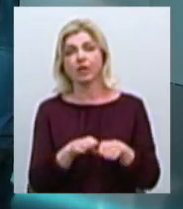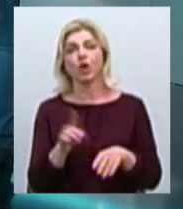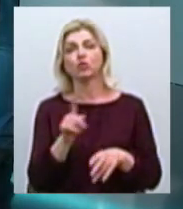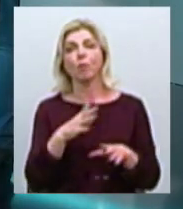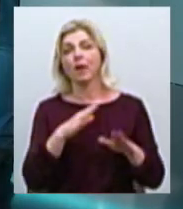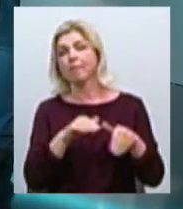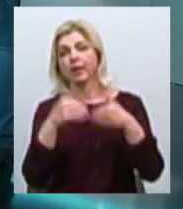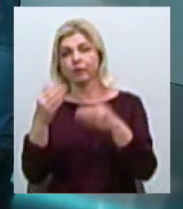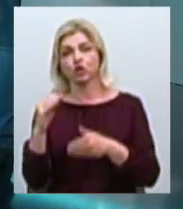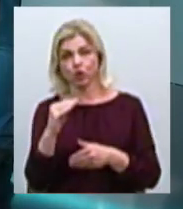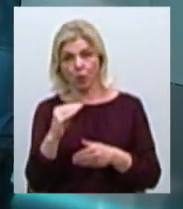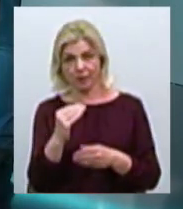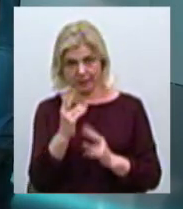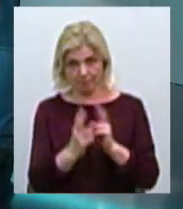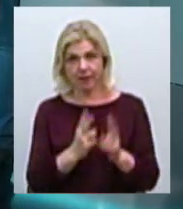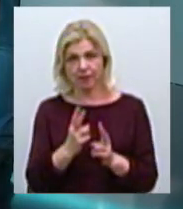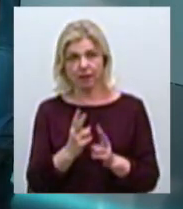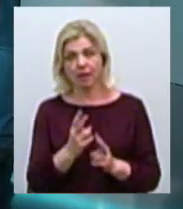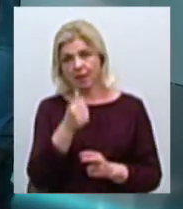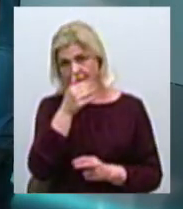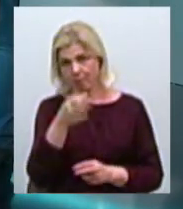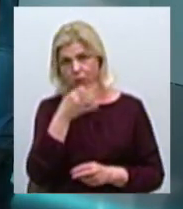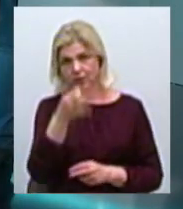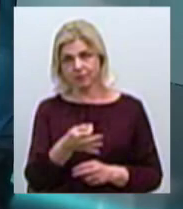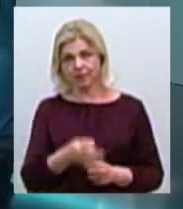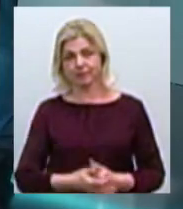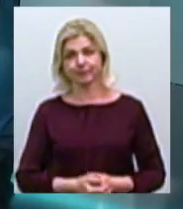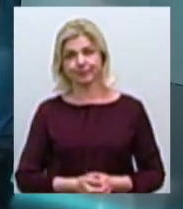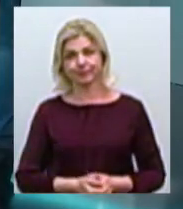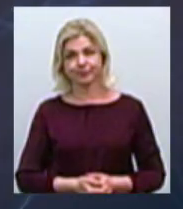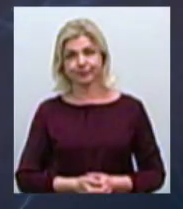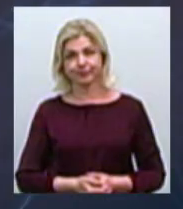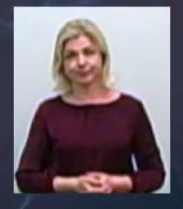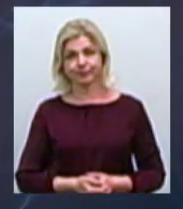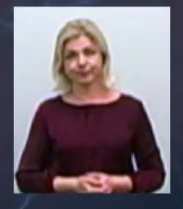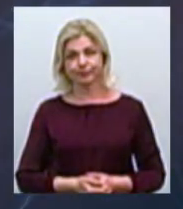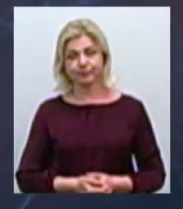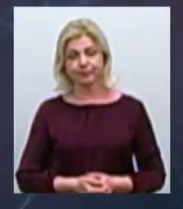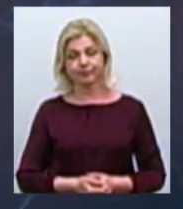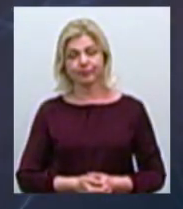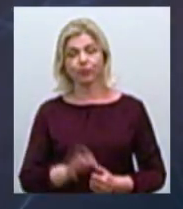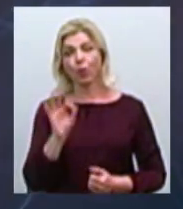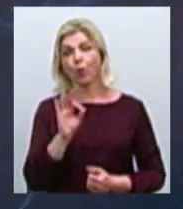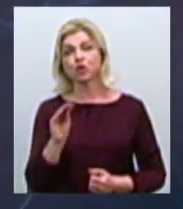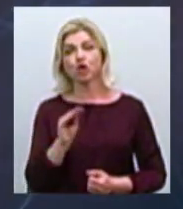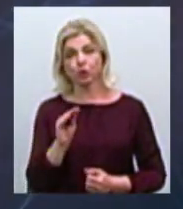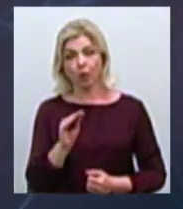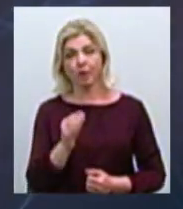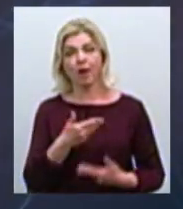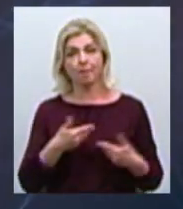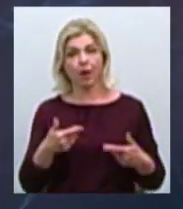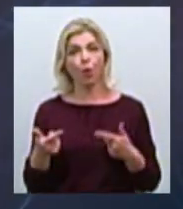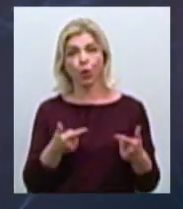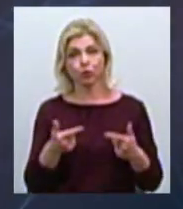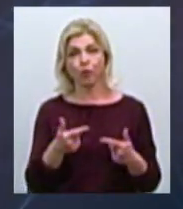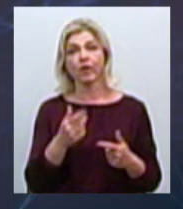Житомиру, змінилась? Не могу сказать. Ну, знову ж таки, про Житомир. Ми, готуючись до програми,